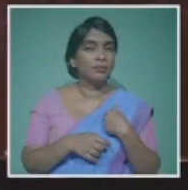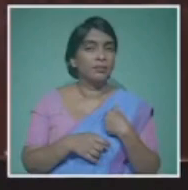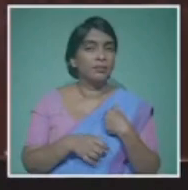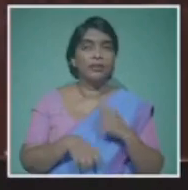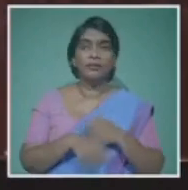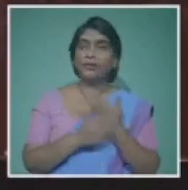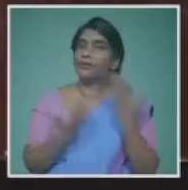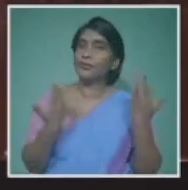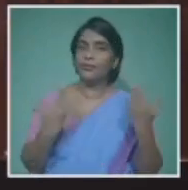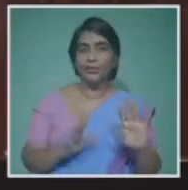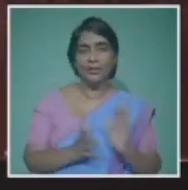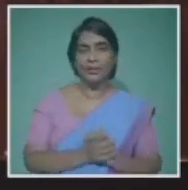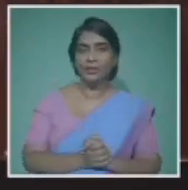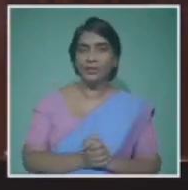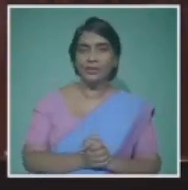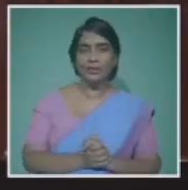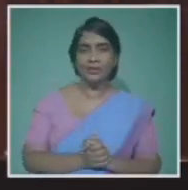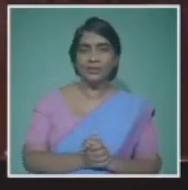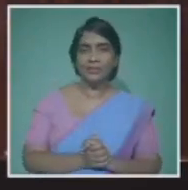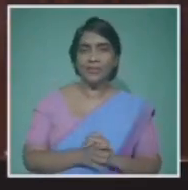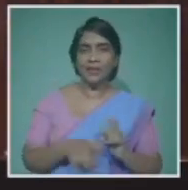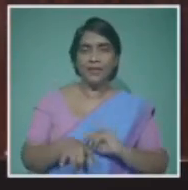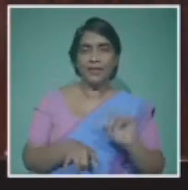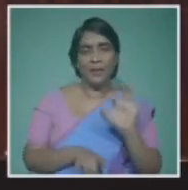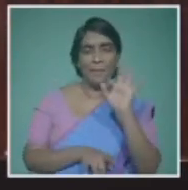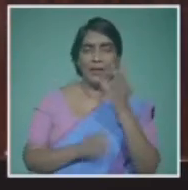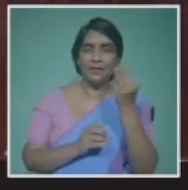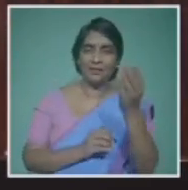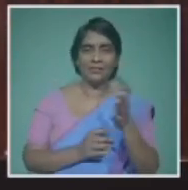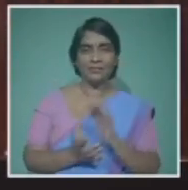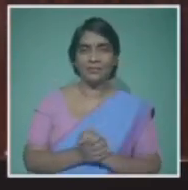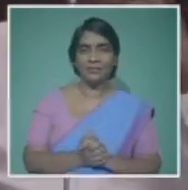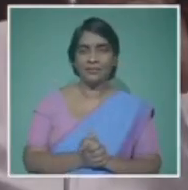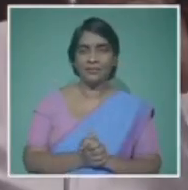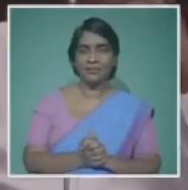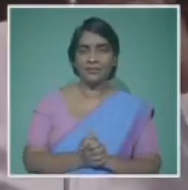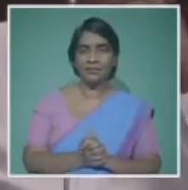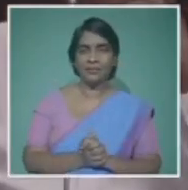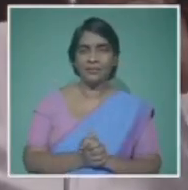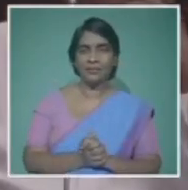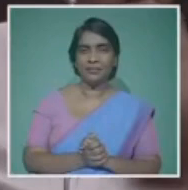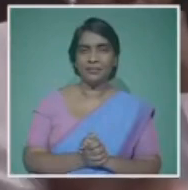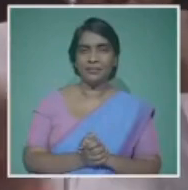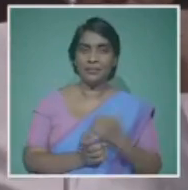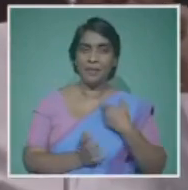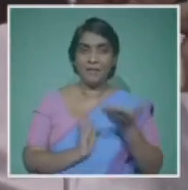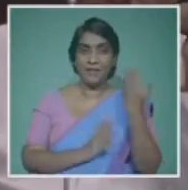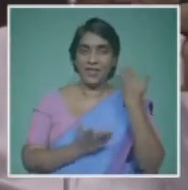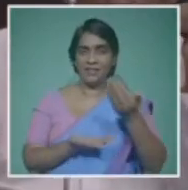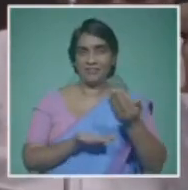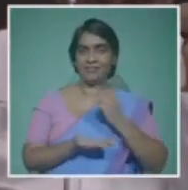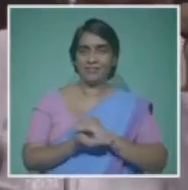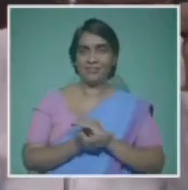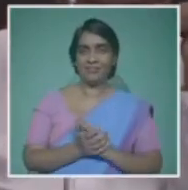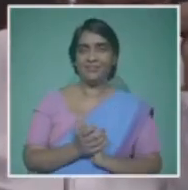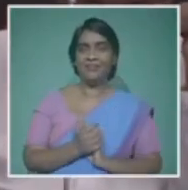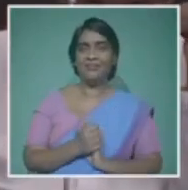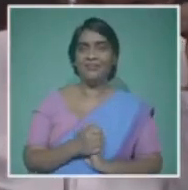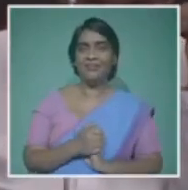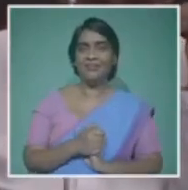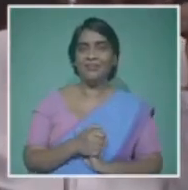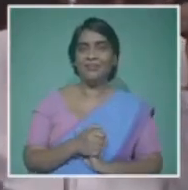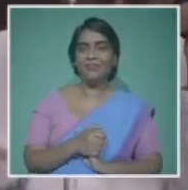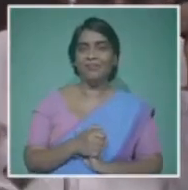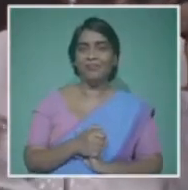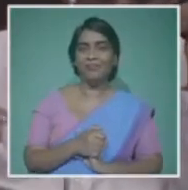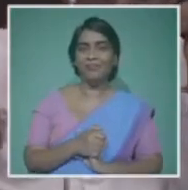Kali ibrahim utama itu tidak ada. Kali nanti tanya binari pahak kita kan. Banti kah wedi meda kan? Oh kau dah tiap. Mami pagi